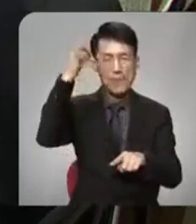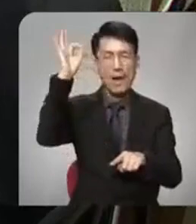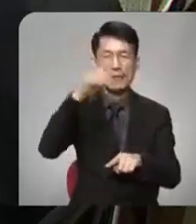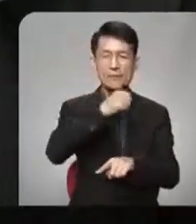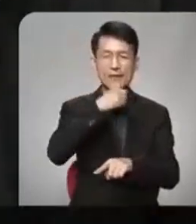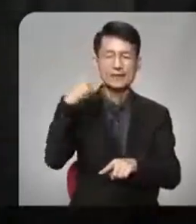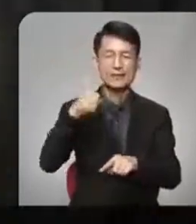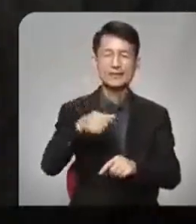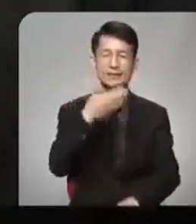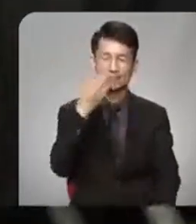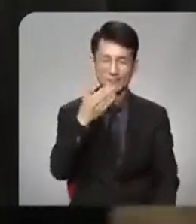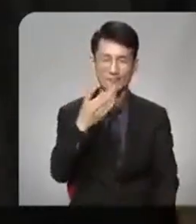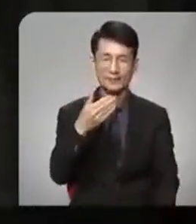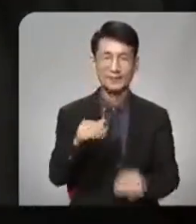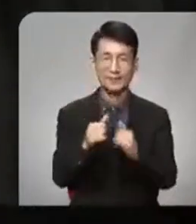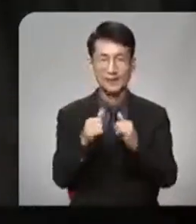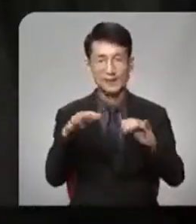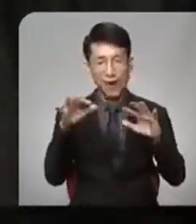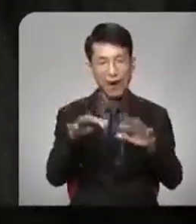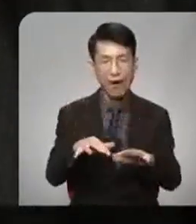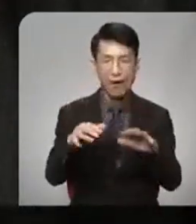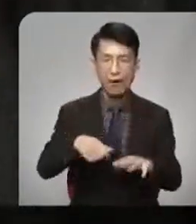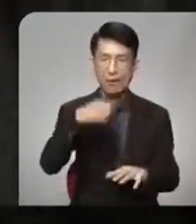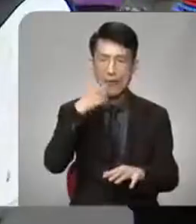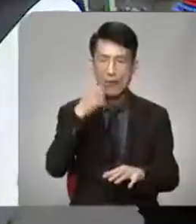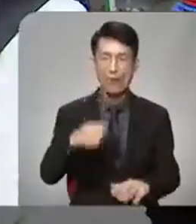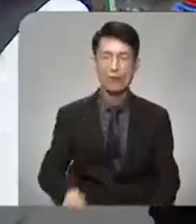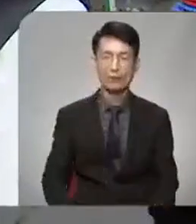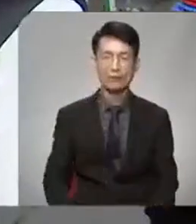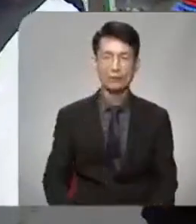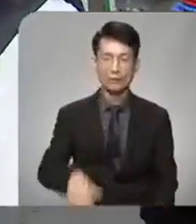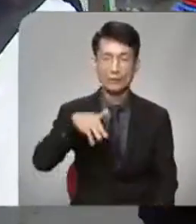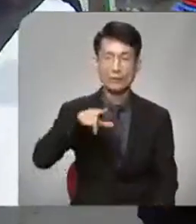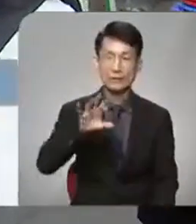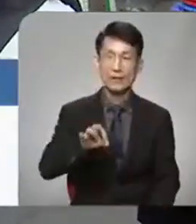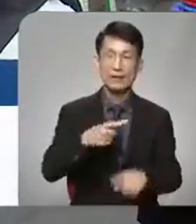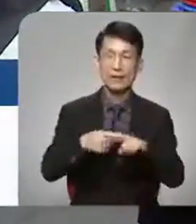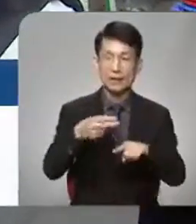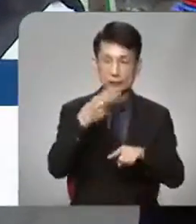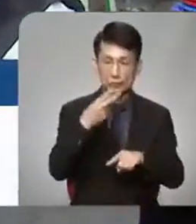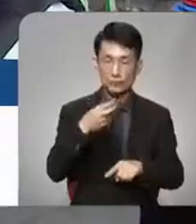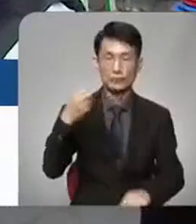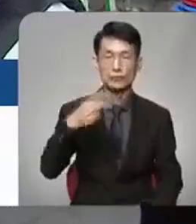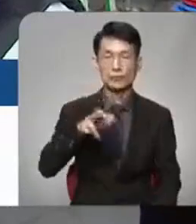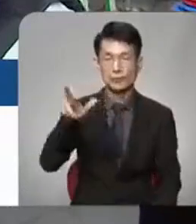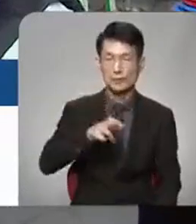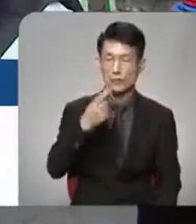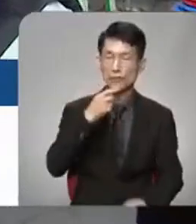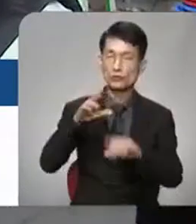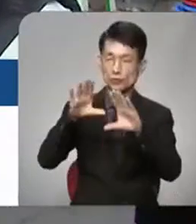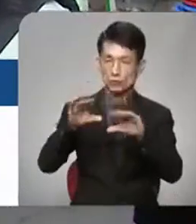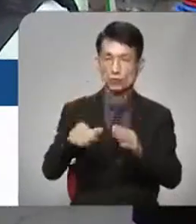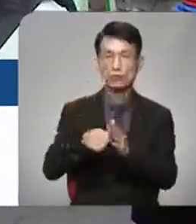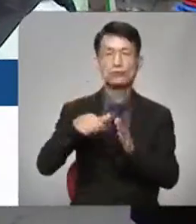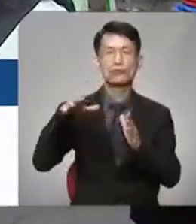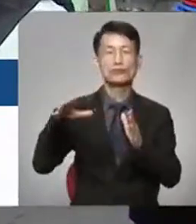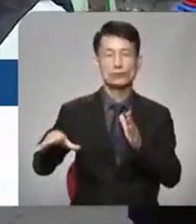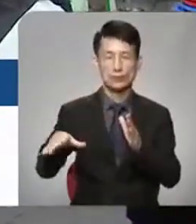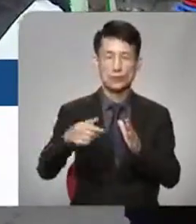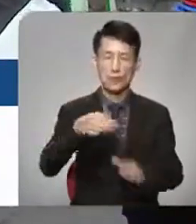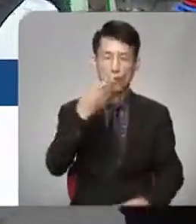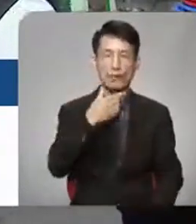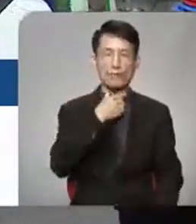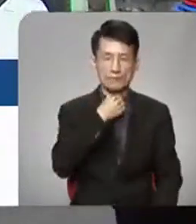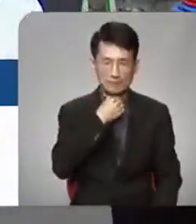시민들과 관광객 모두 즐겨 찾습니다. 장칼국수나 짬뽕순두 뭐 이런 것들이 많이 유명하더라고요. 그래가지고 꼭